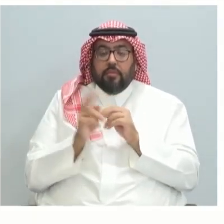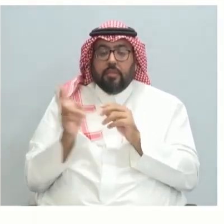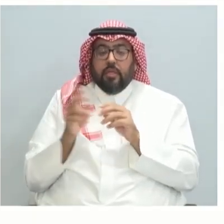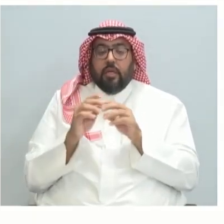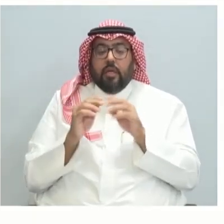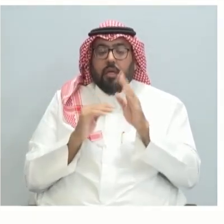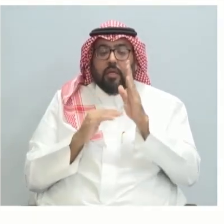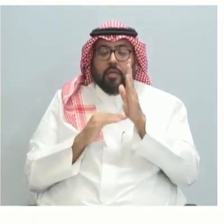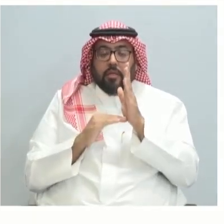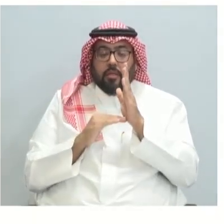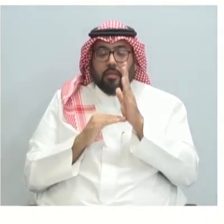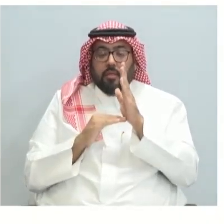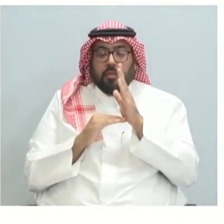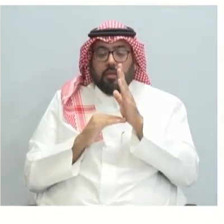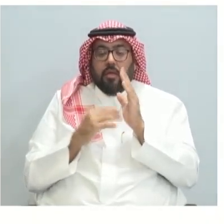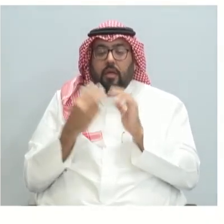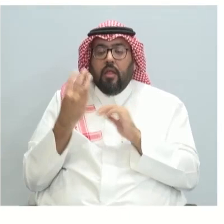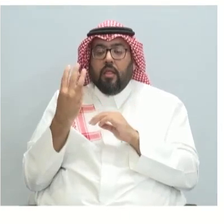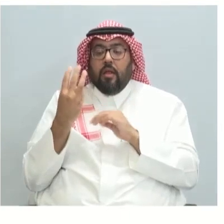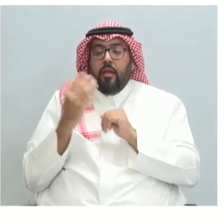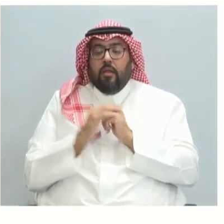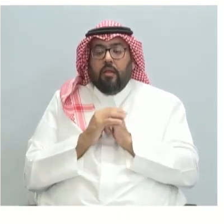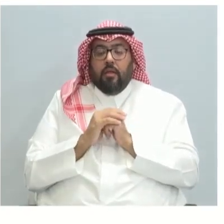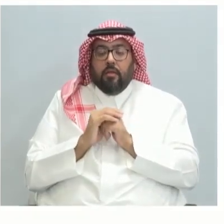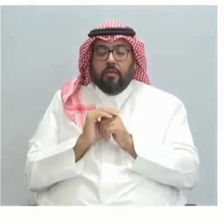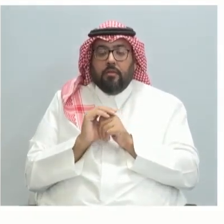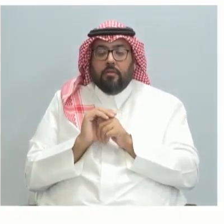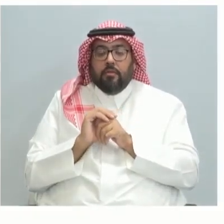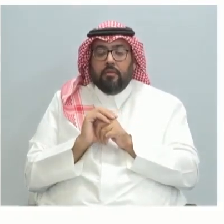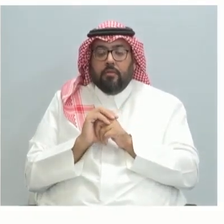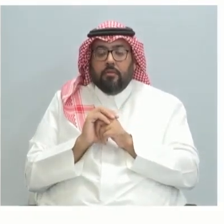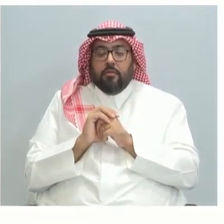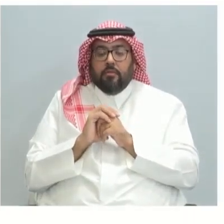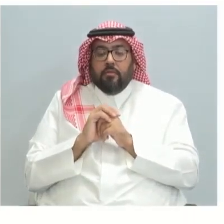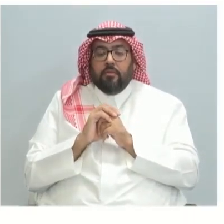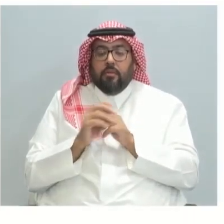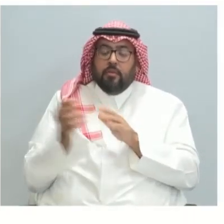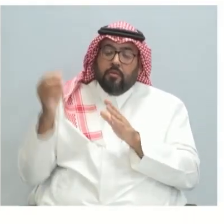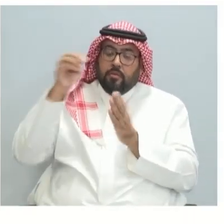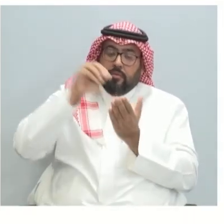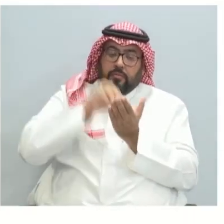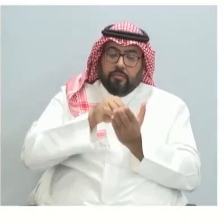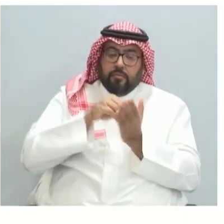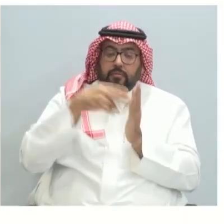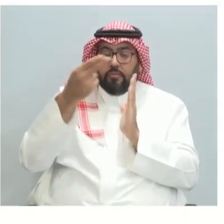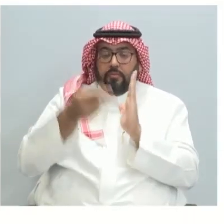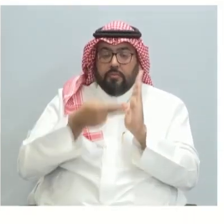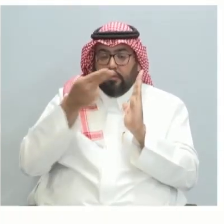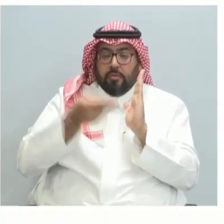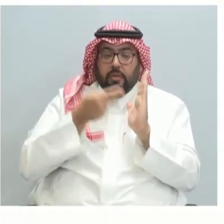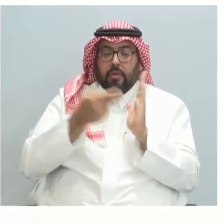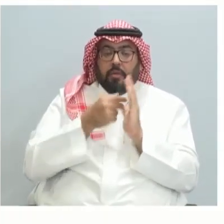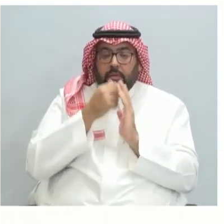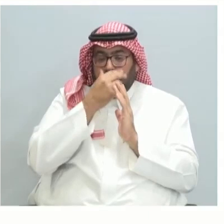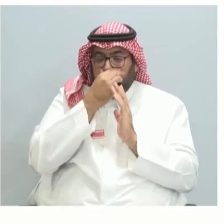ان الزاويه تساوي ثلاث درجات الان نقوم برسم